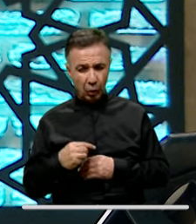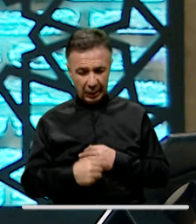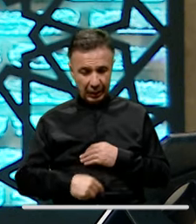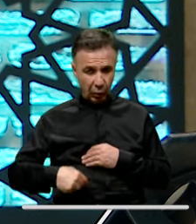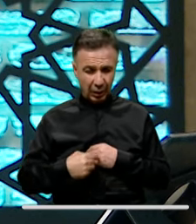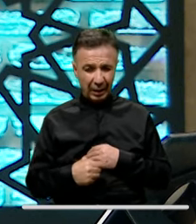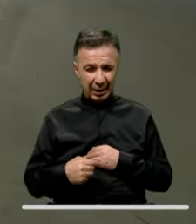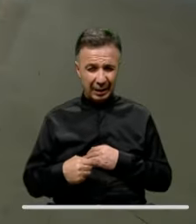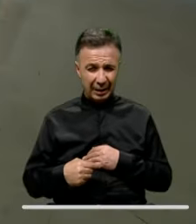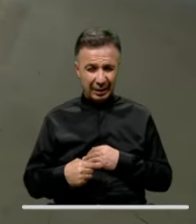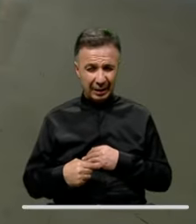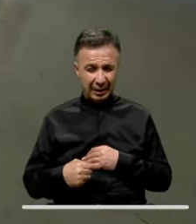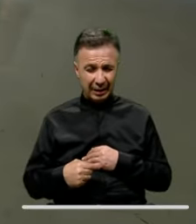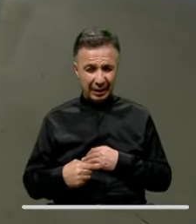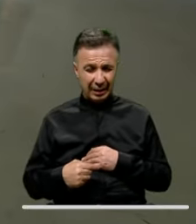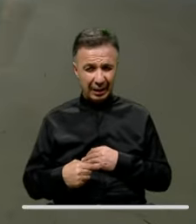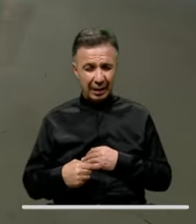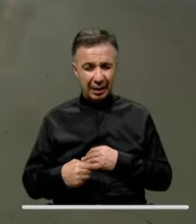olduğu ve